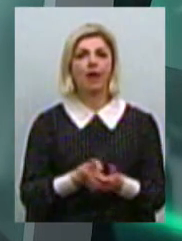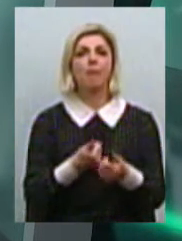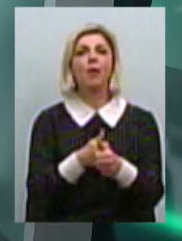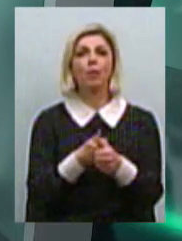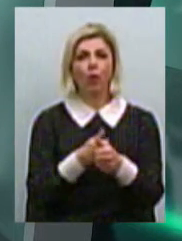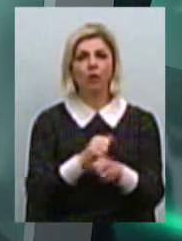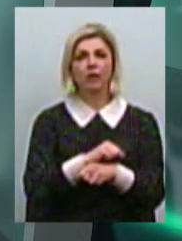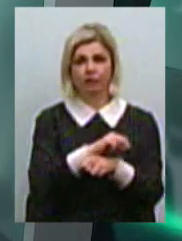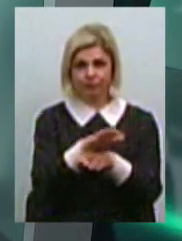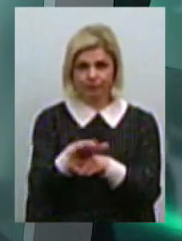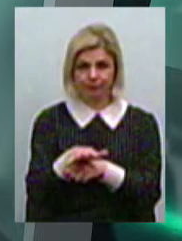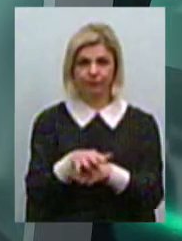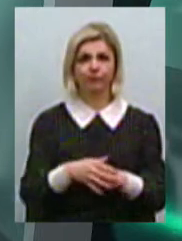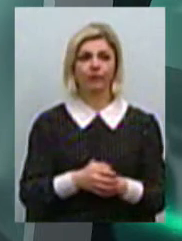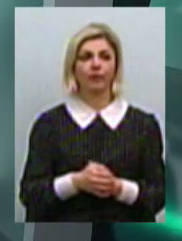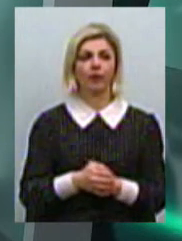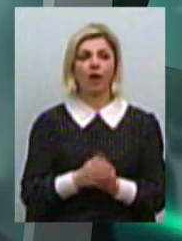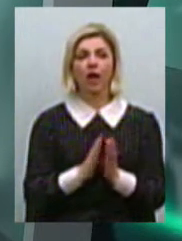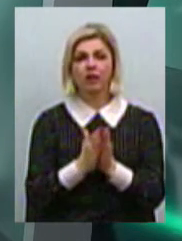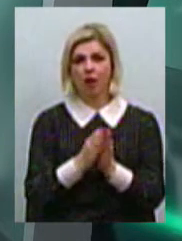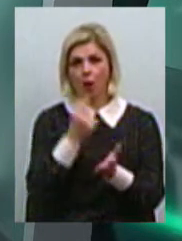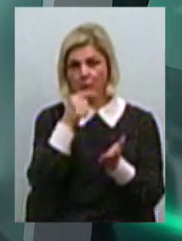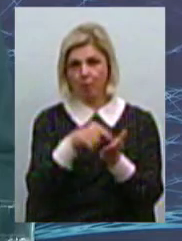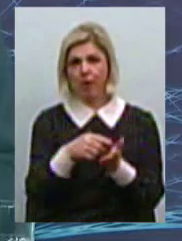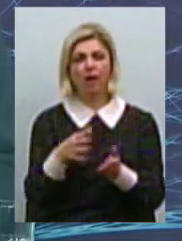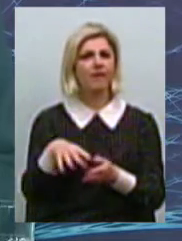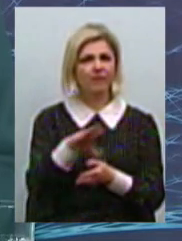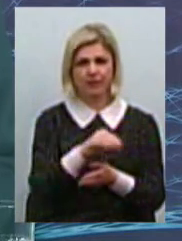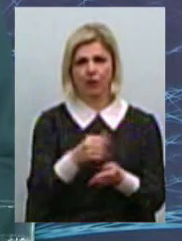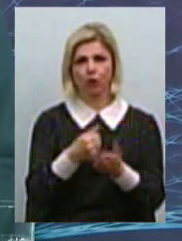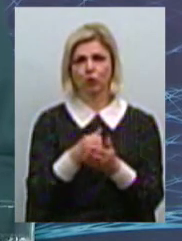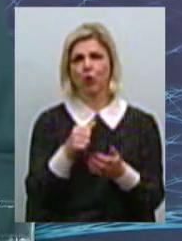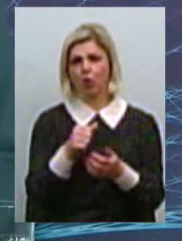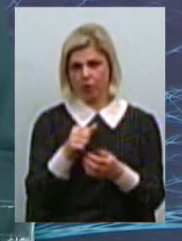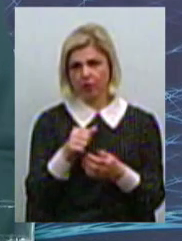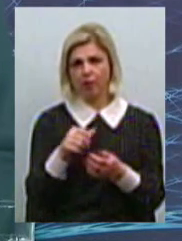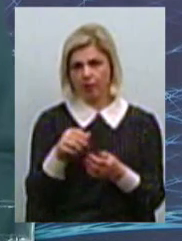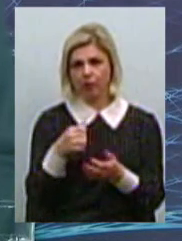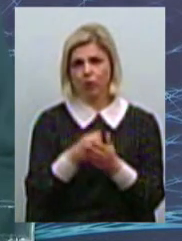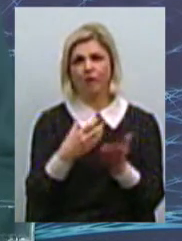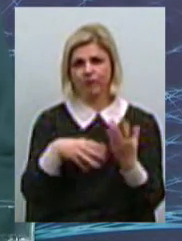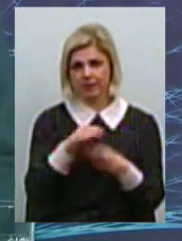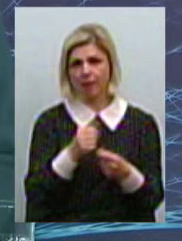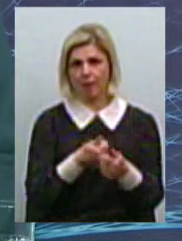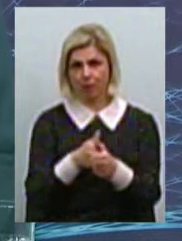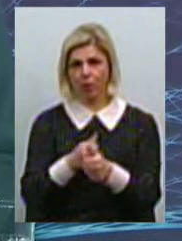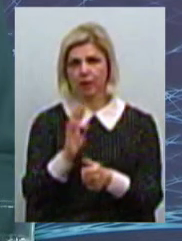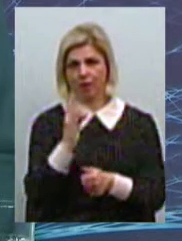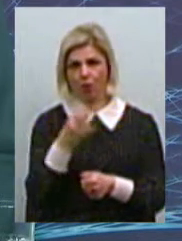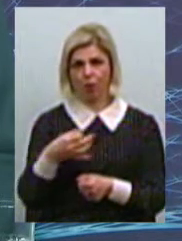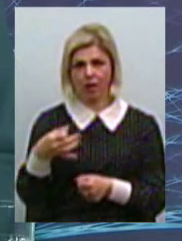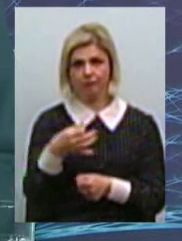мережу, вона потрапить до всіх, без виключення, бібліотек Миколаївщини.